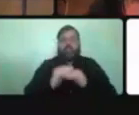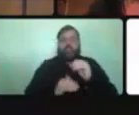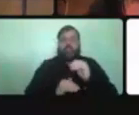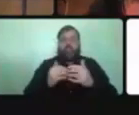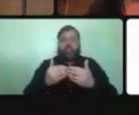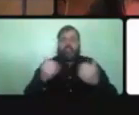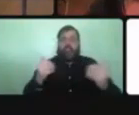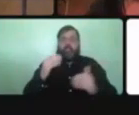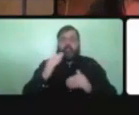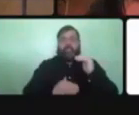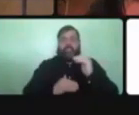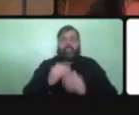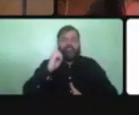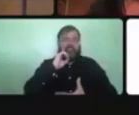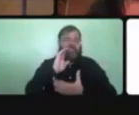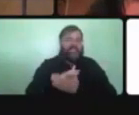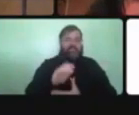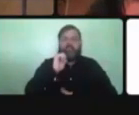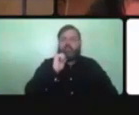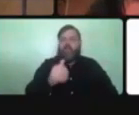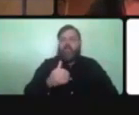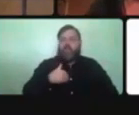Tuna